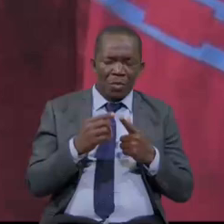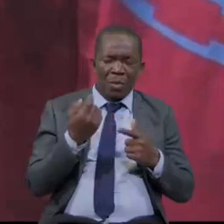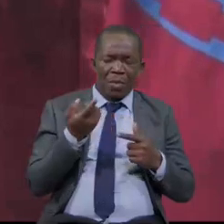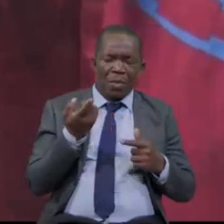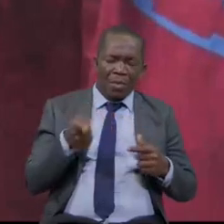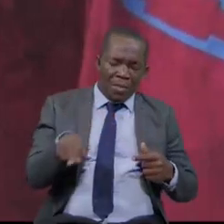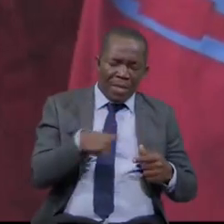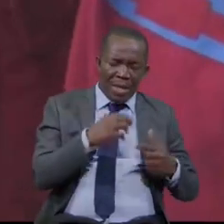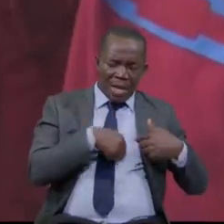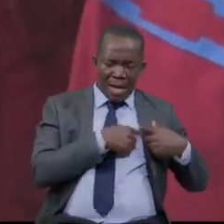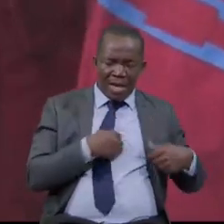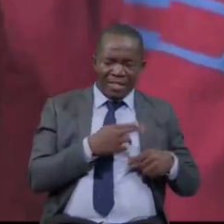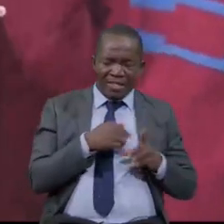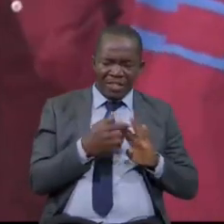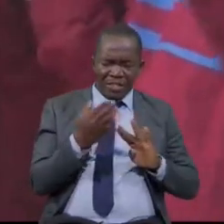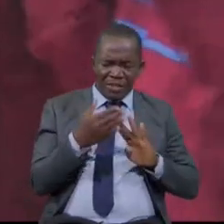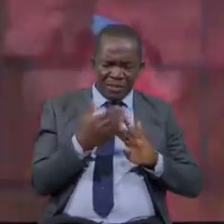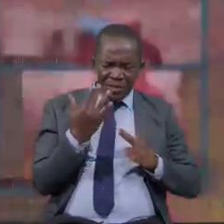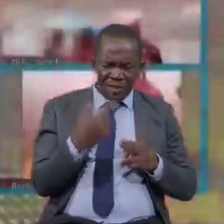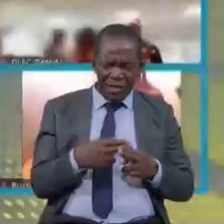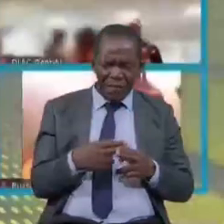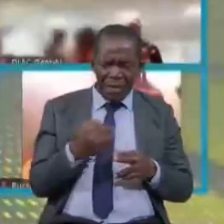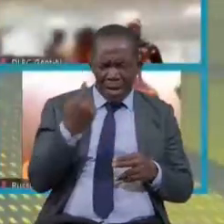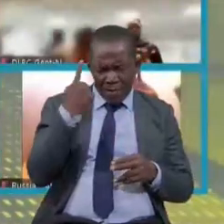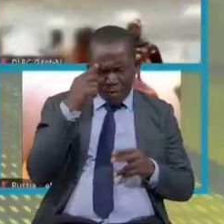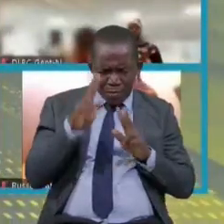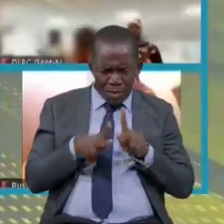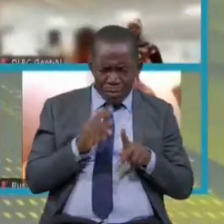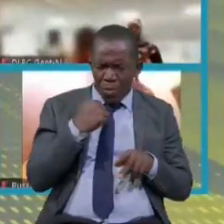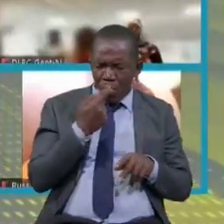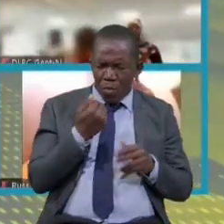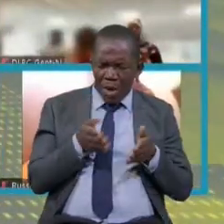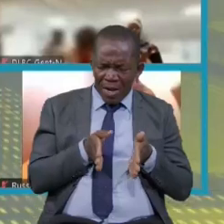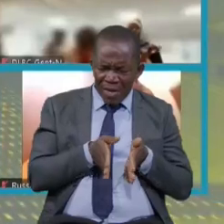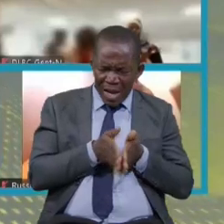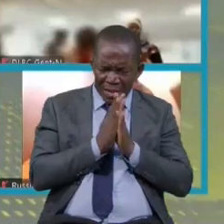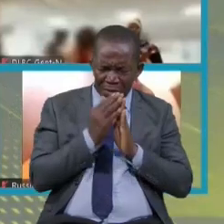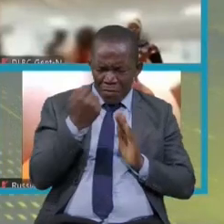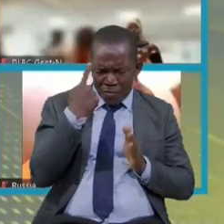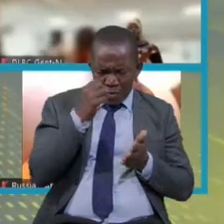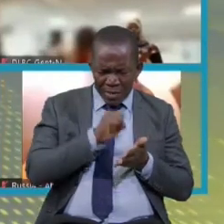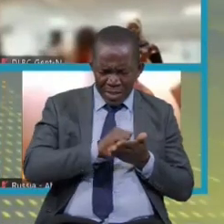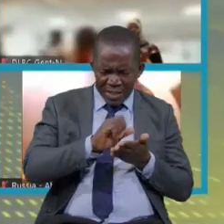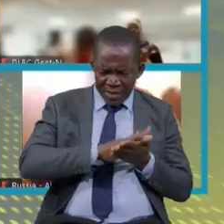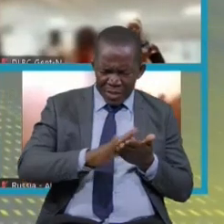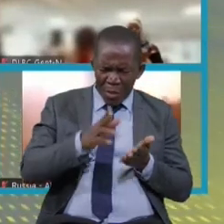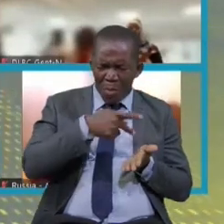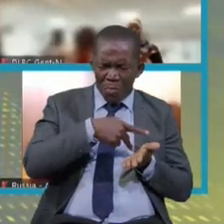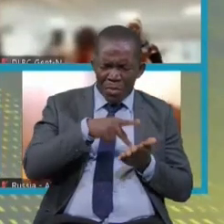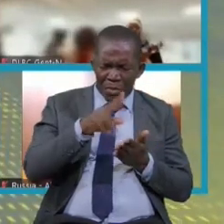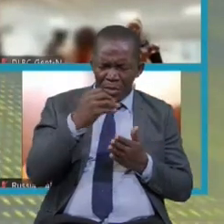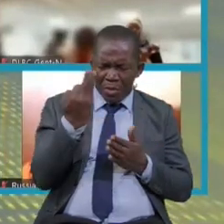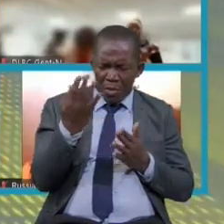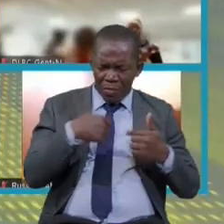qui ont demandé la sanctification, la pureté de cœur, la sainteté de cœur,